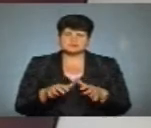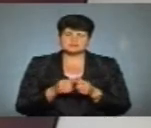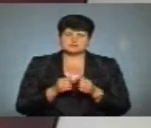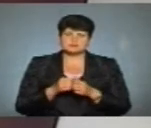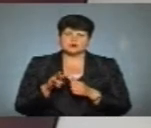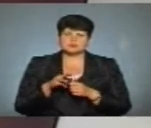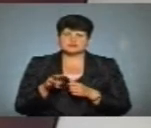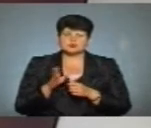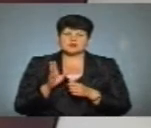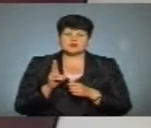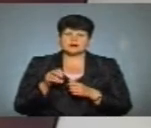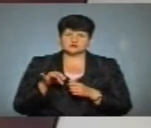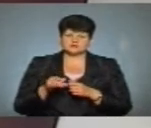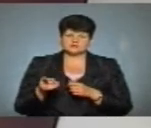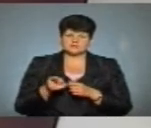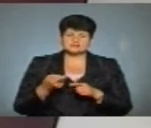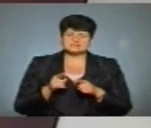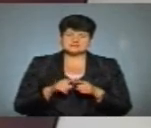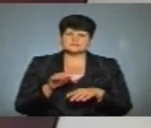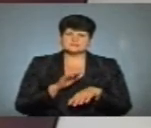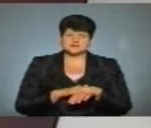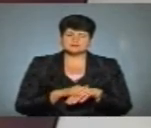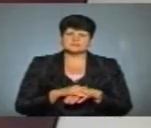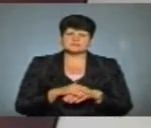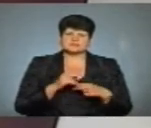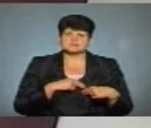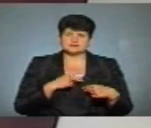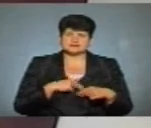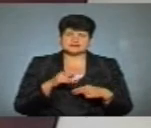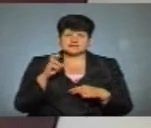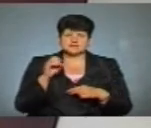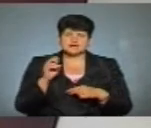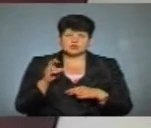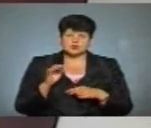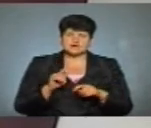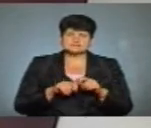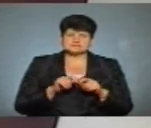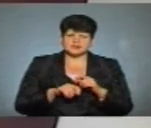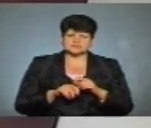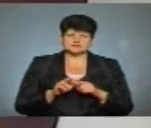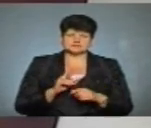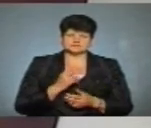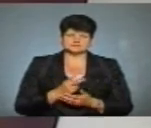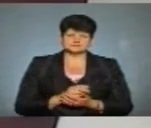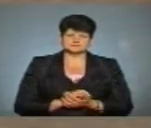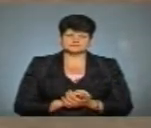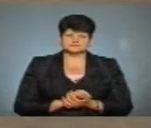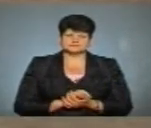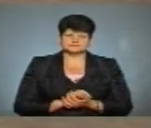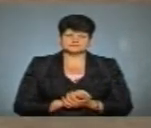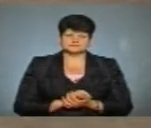Тернополі. Це зафіксували представники обласного управління Держекоінспекції. Як це було, бачила Любов Гадомська.